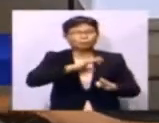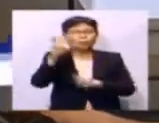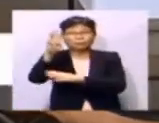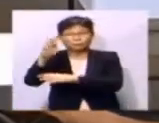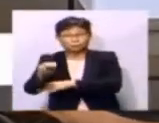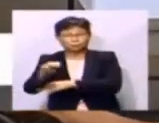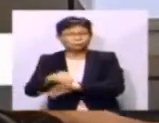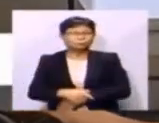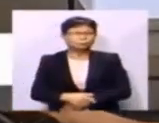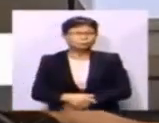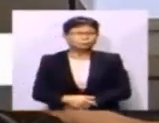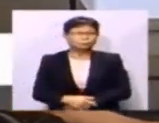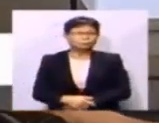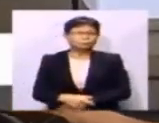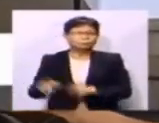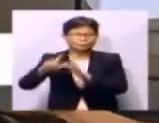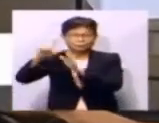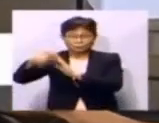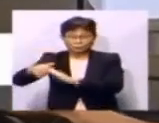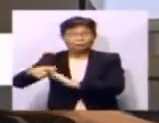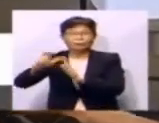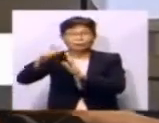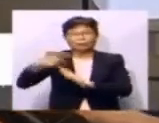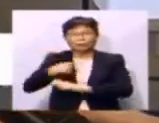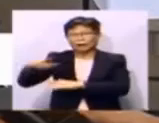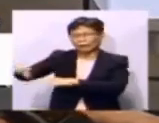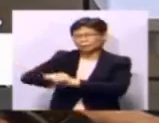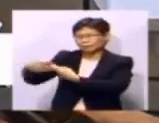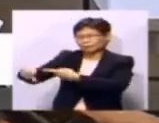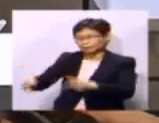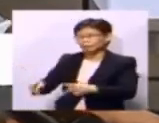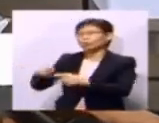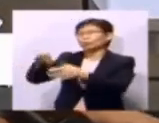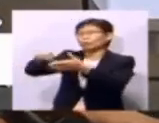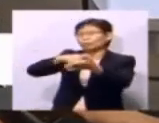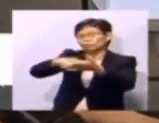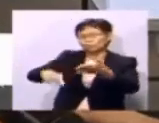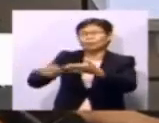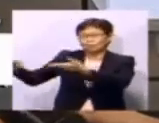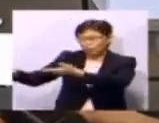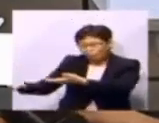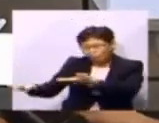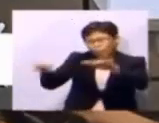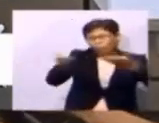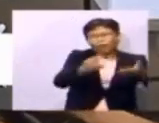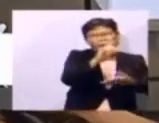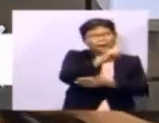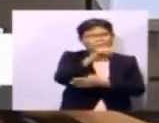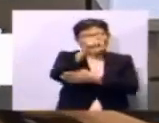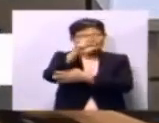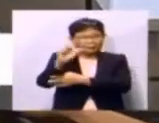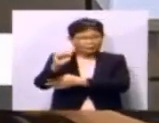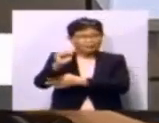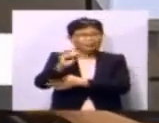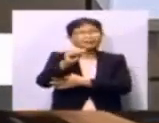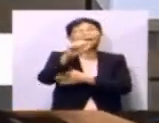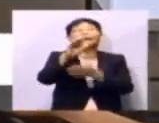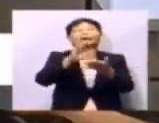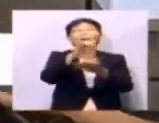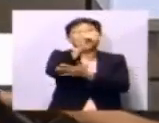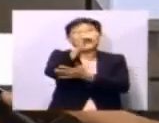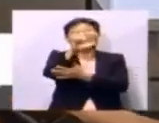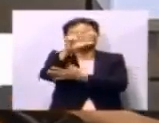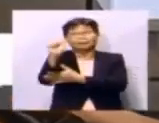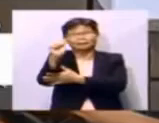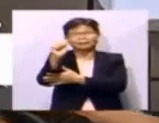Maju. Kemudian kami mengambil peti undi di situ, lalu dibawa ke SRA Khalid bin Al-Walid